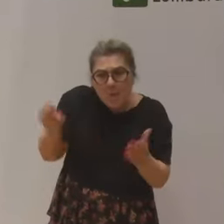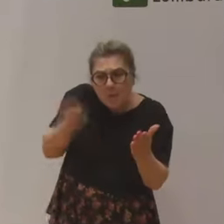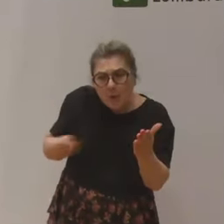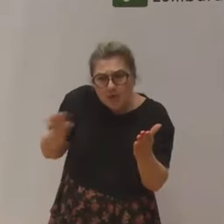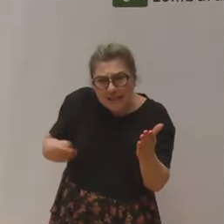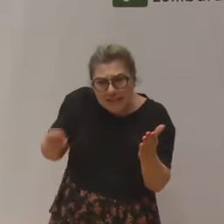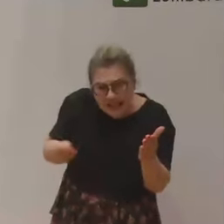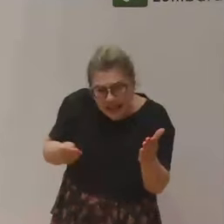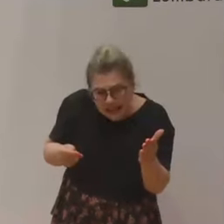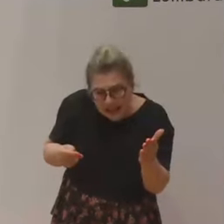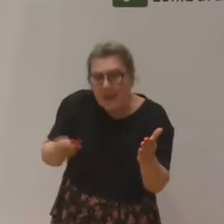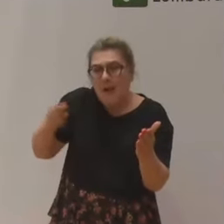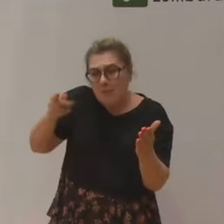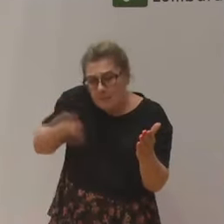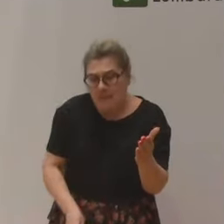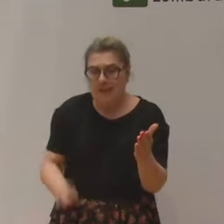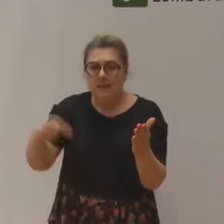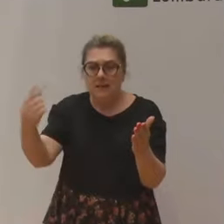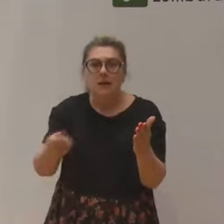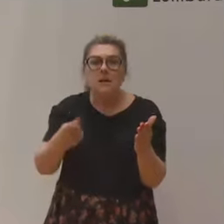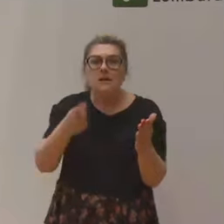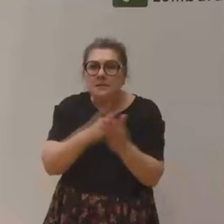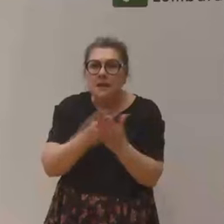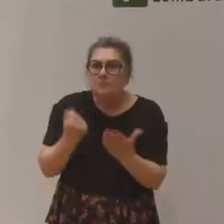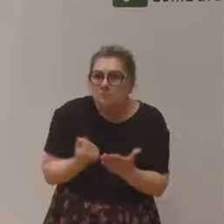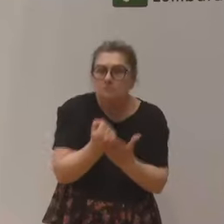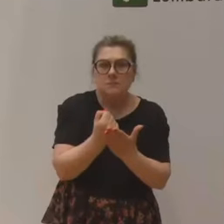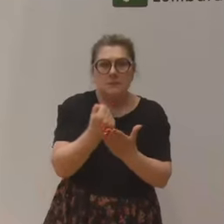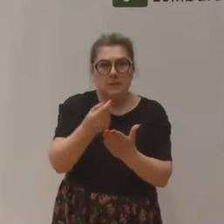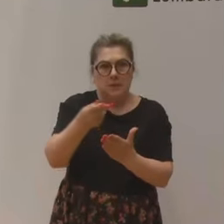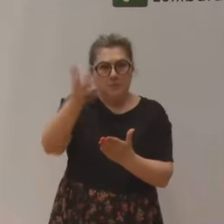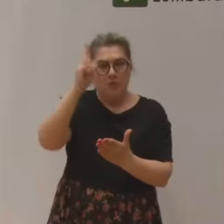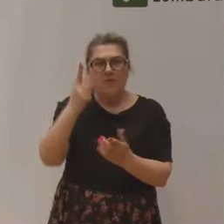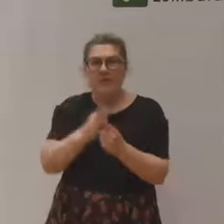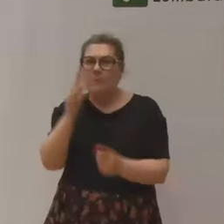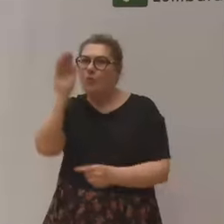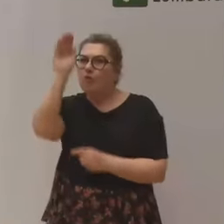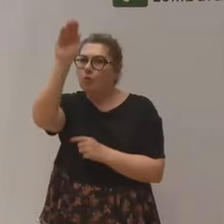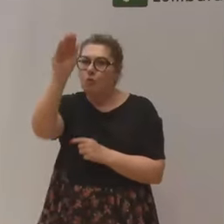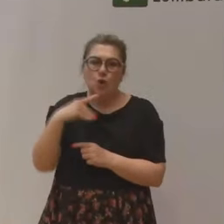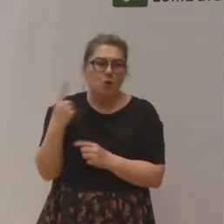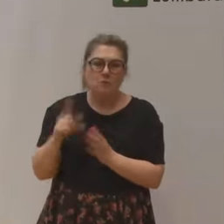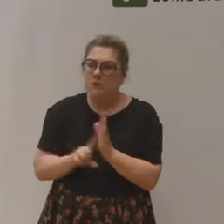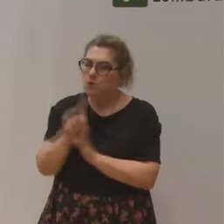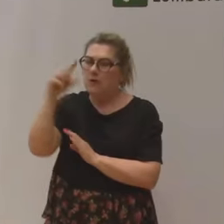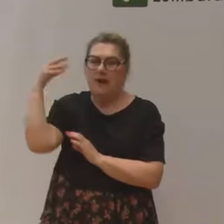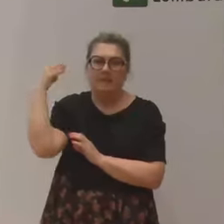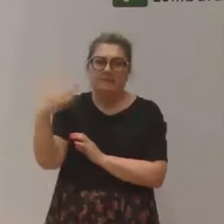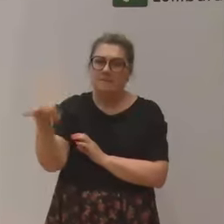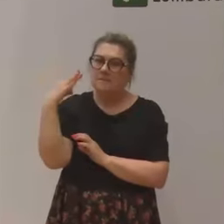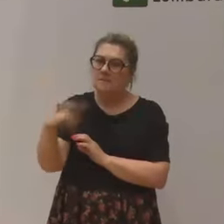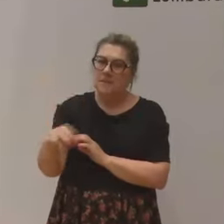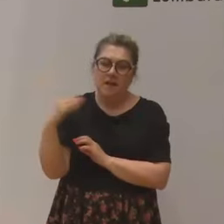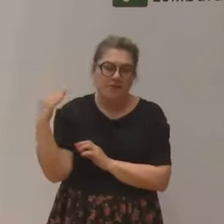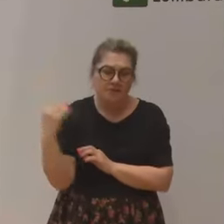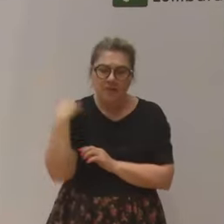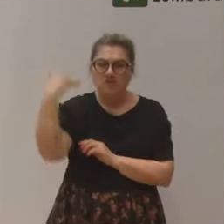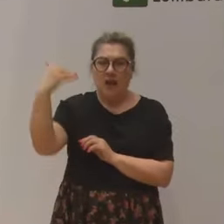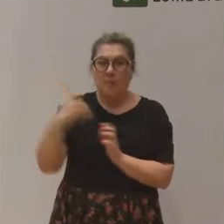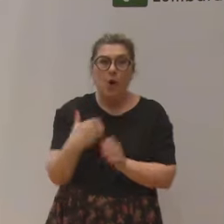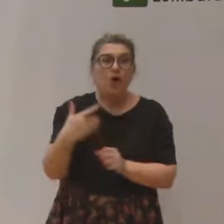e a coprogettarla, e più abbiamo di fronte delle prospettive di successo. Da soli, ecco,